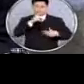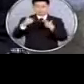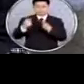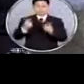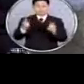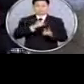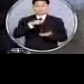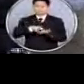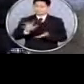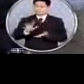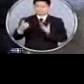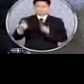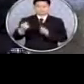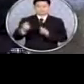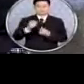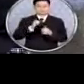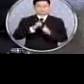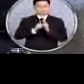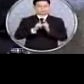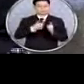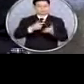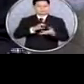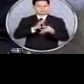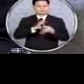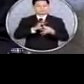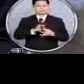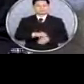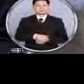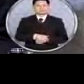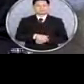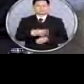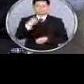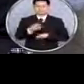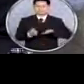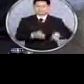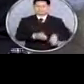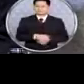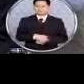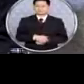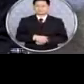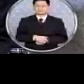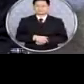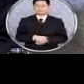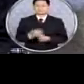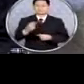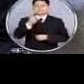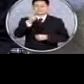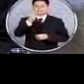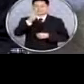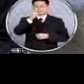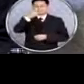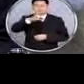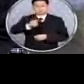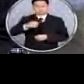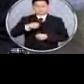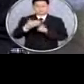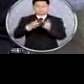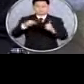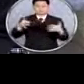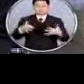不独？我觉得这点是台湾人民非常非常关切的。还有一点很重要的，像有关这个特赦陈水扁总统的问